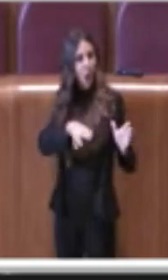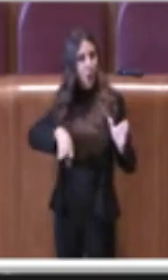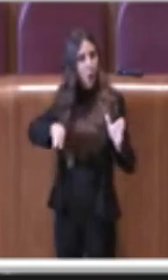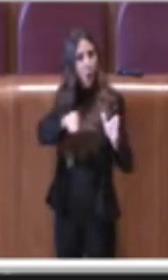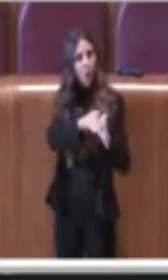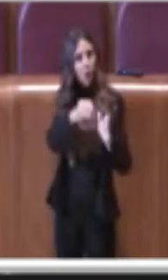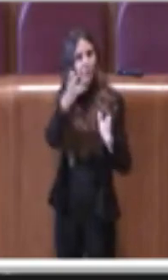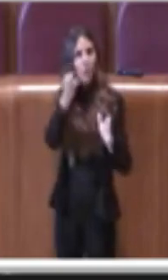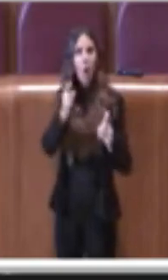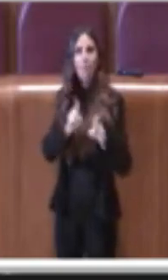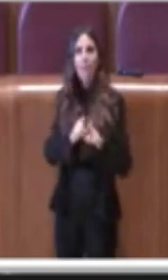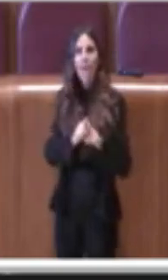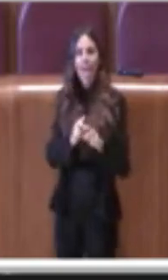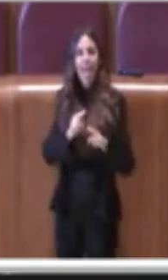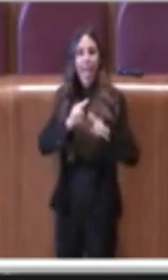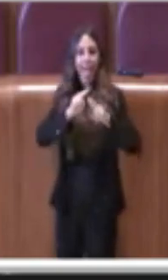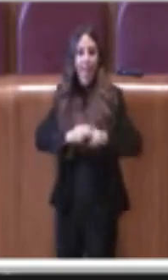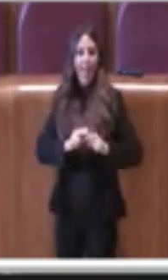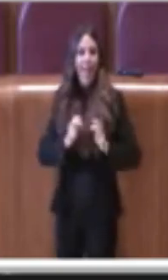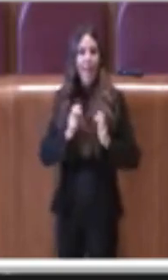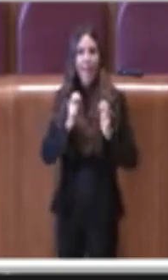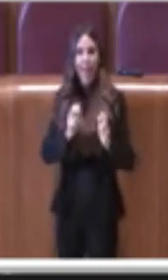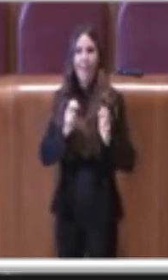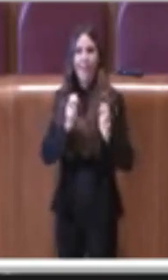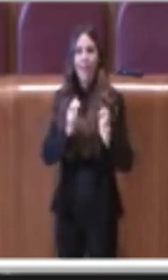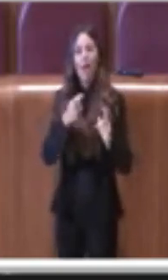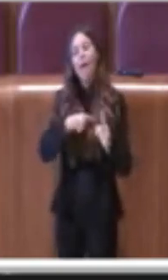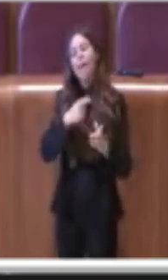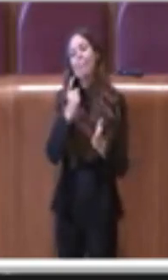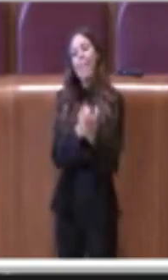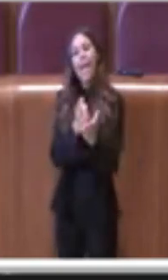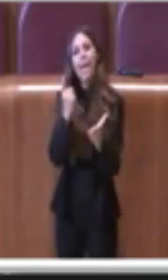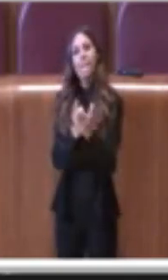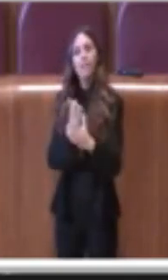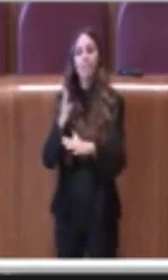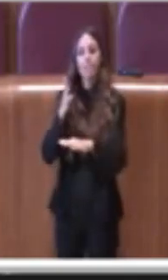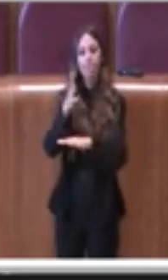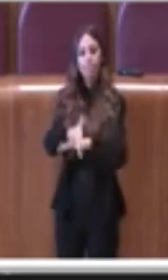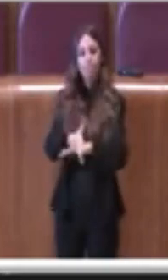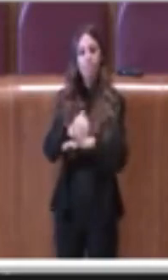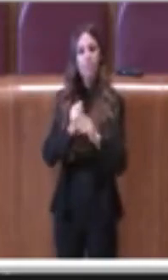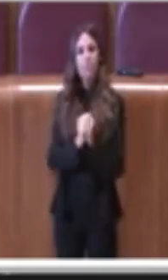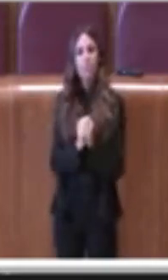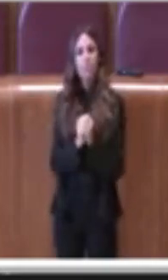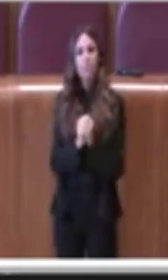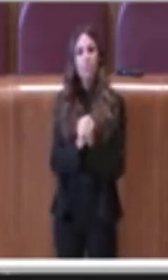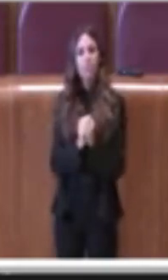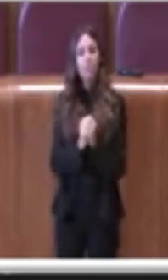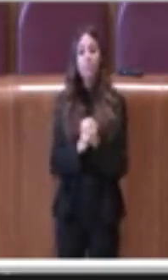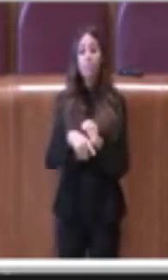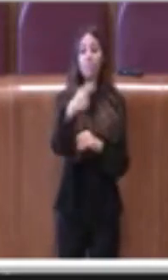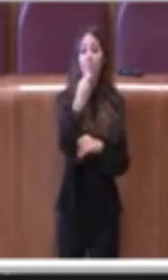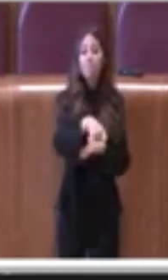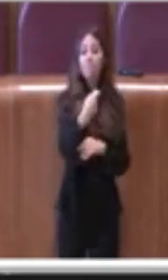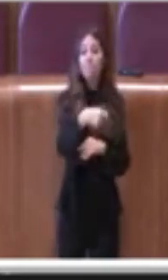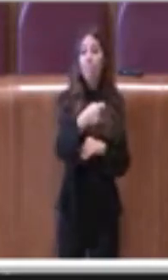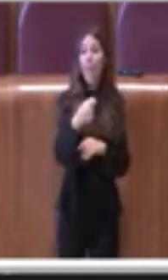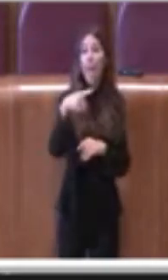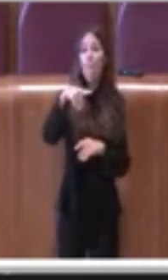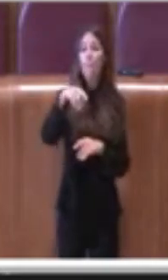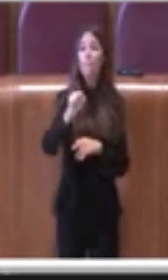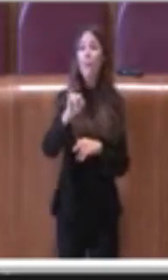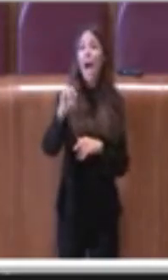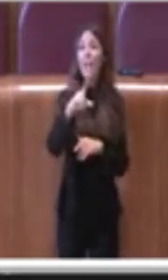concetto di resilienza, deve intervenire appunto sull'adattamento. Importantissimo, Presidente, sul PAESC è